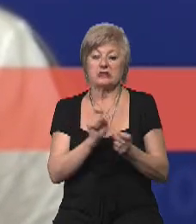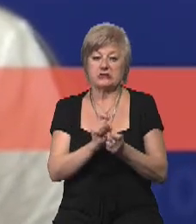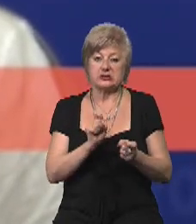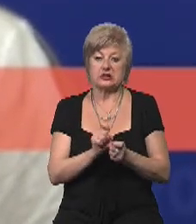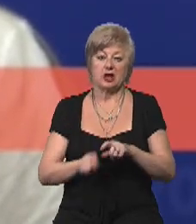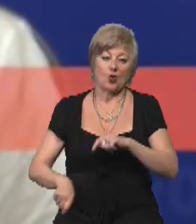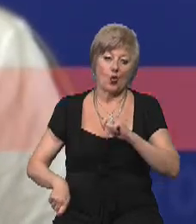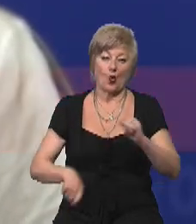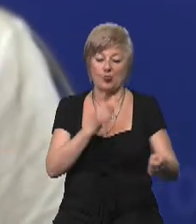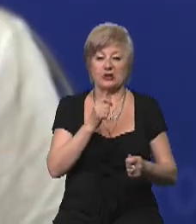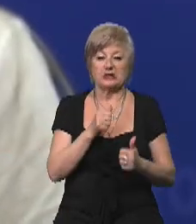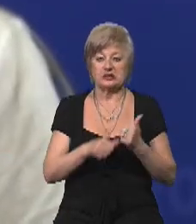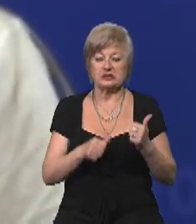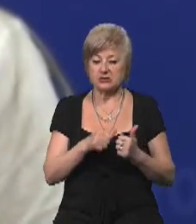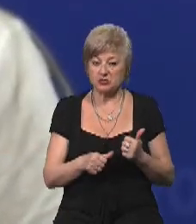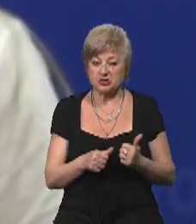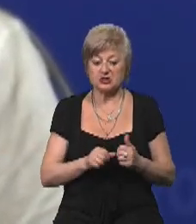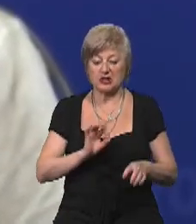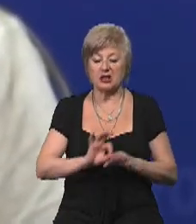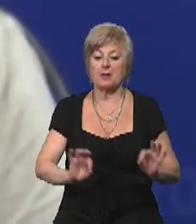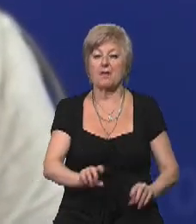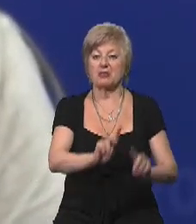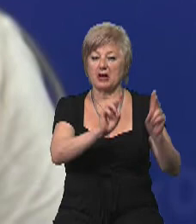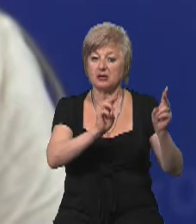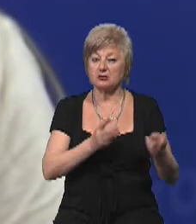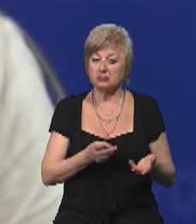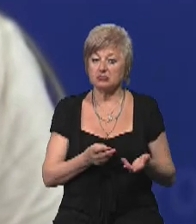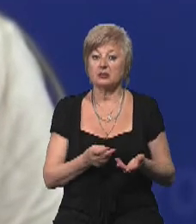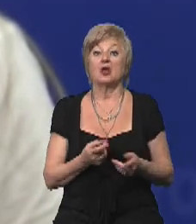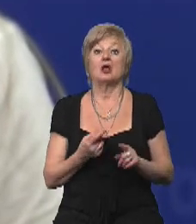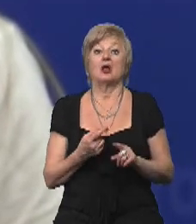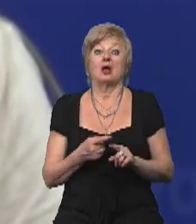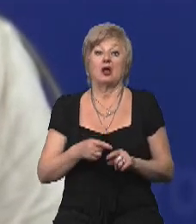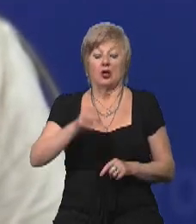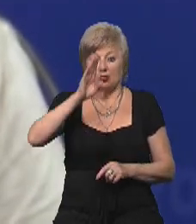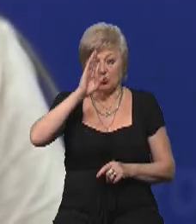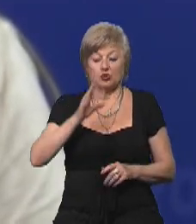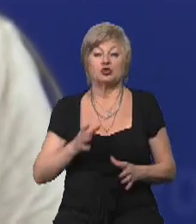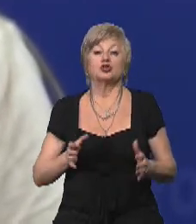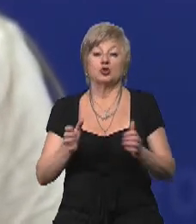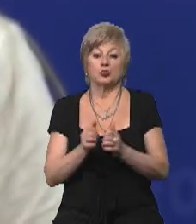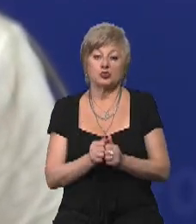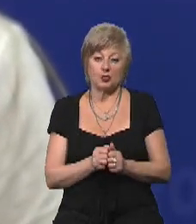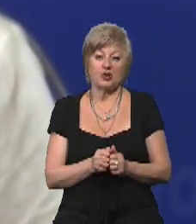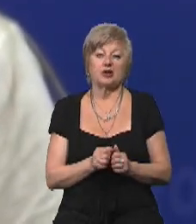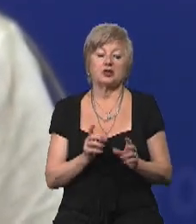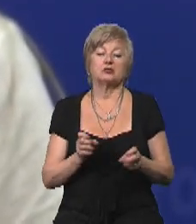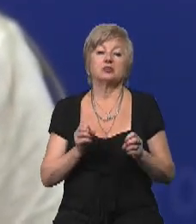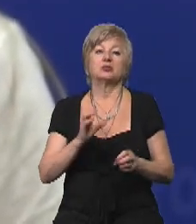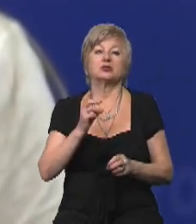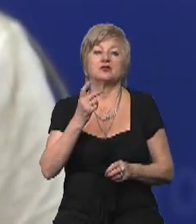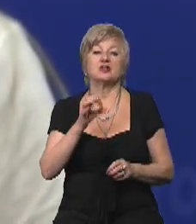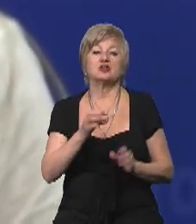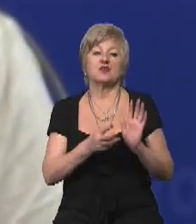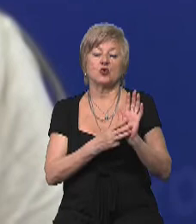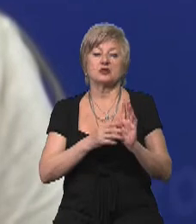облив потерпілу займистою речовиною та підпалив її. Раніше несудимого чоловіка затримано в порядку статті 208 Кримінального процесуального